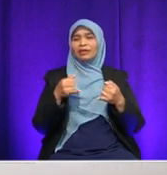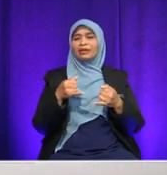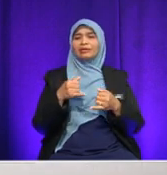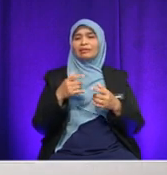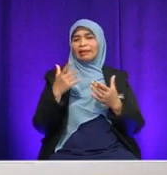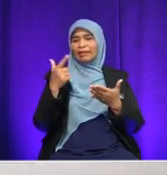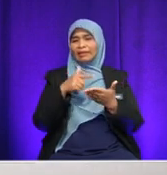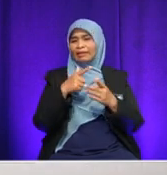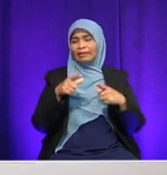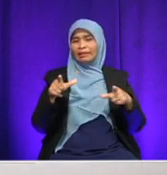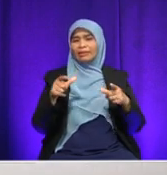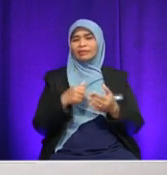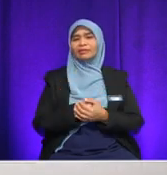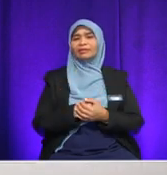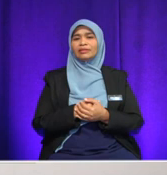Sarangnya.